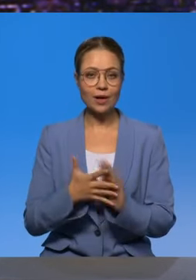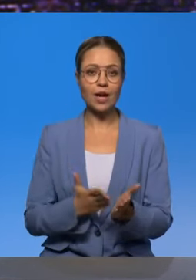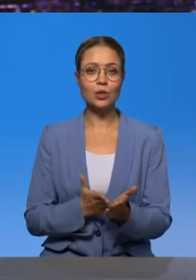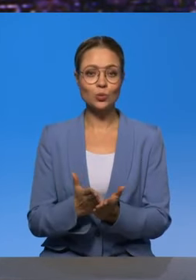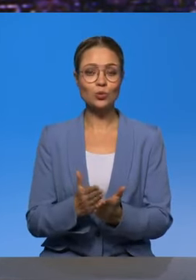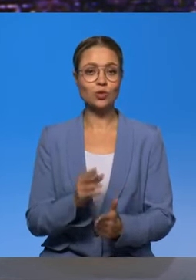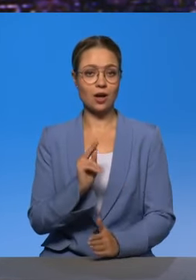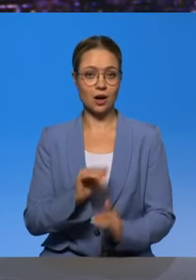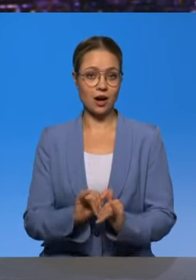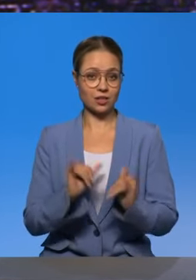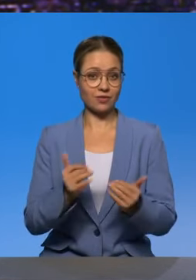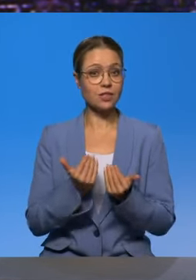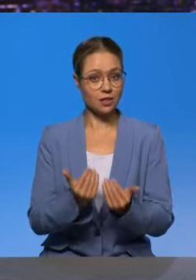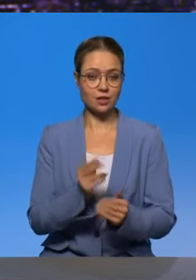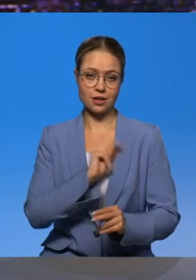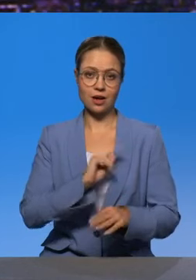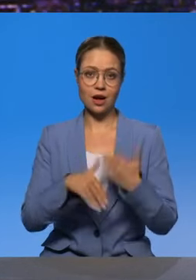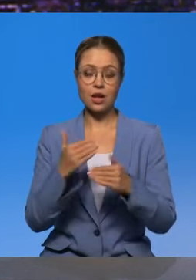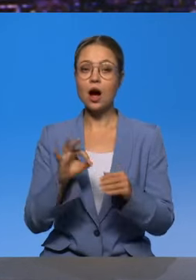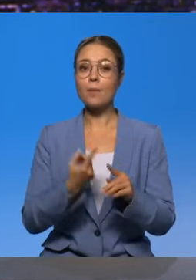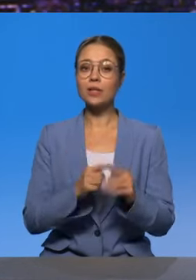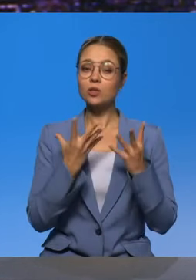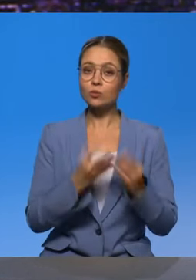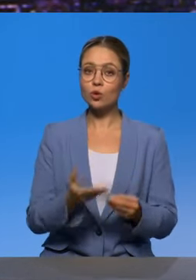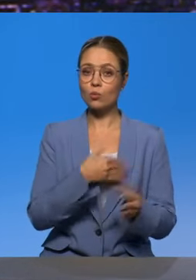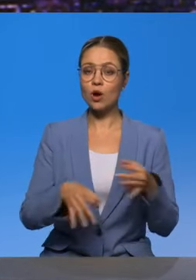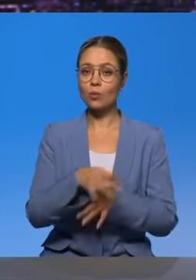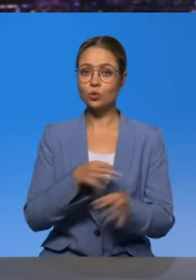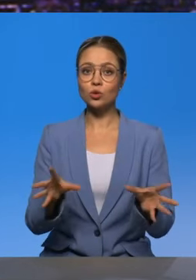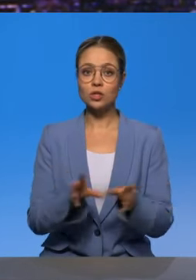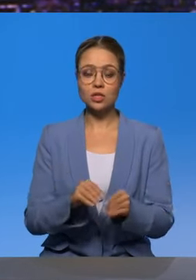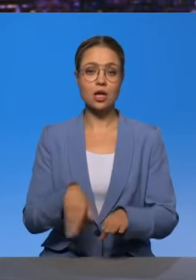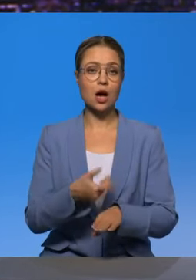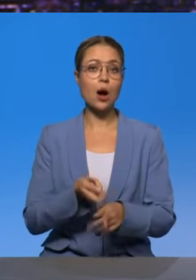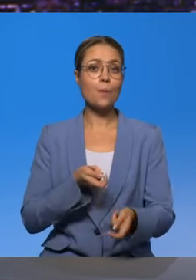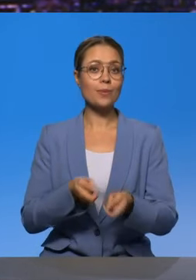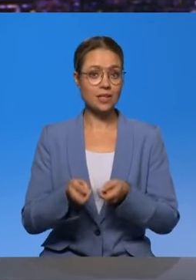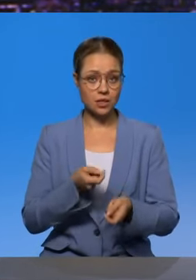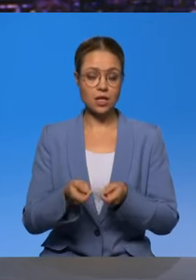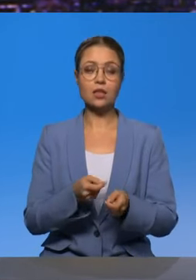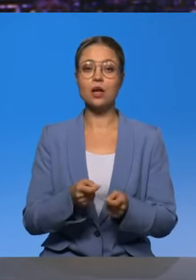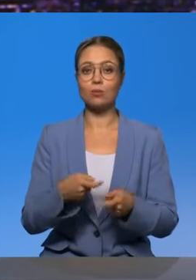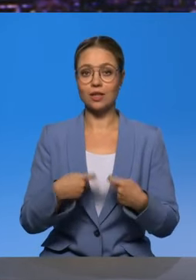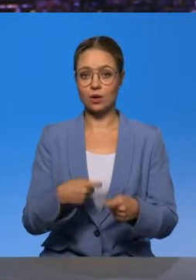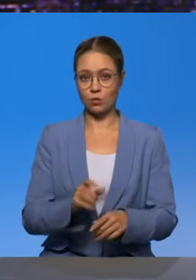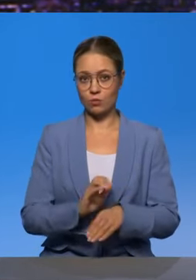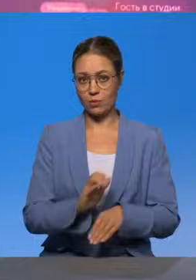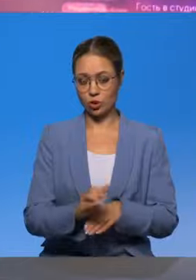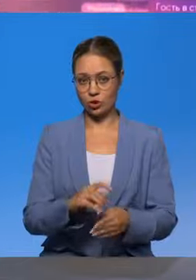карьеры. Об этом уже в нашем дневном эфире мы говорили сегодня с президентом Торгово-промышленной палаты России Сергеем Катыриным.